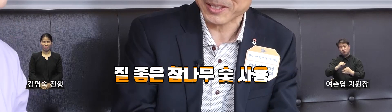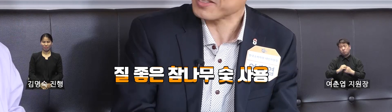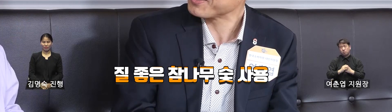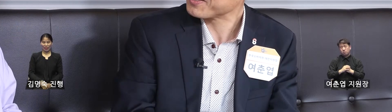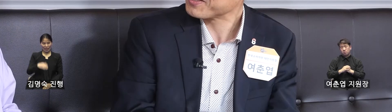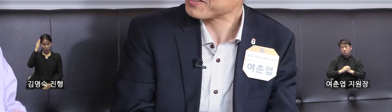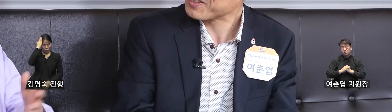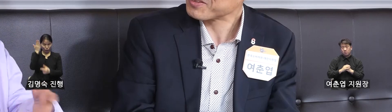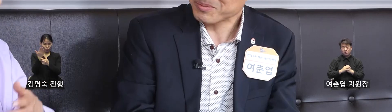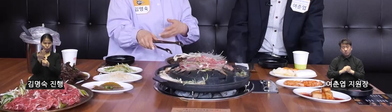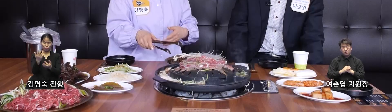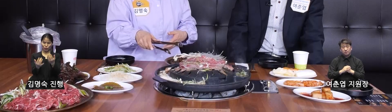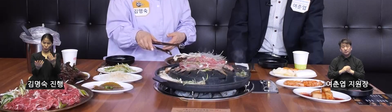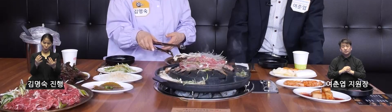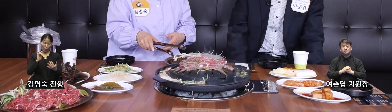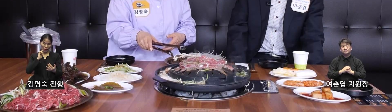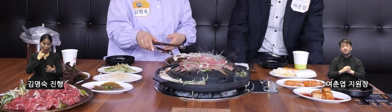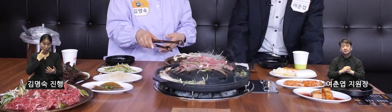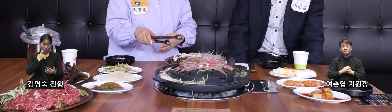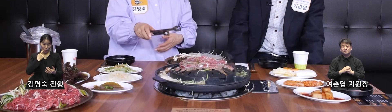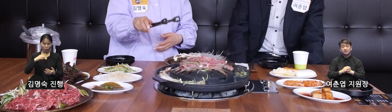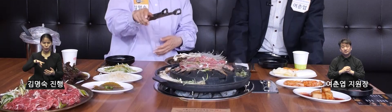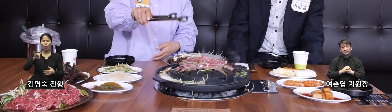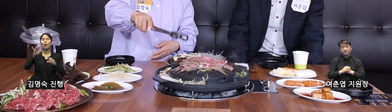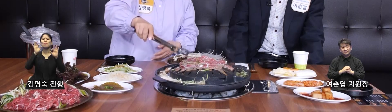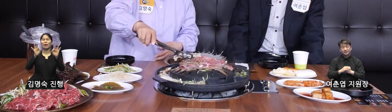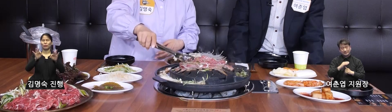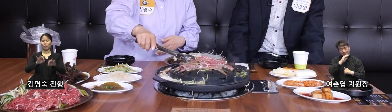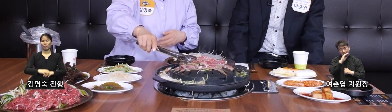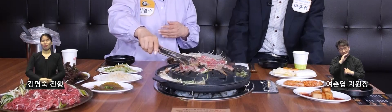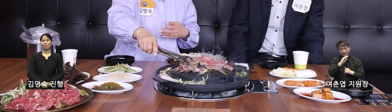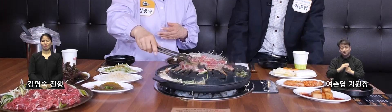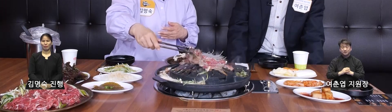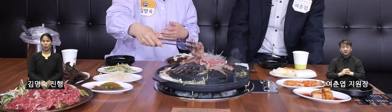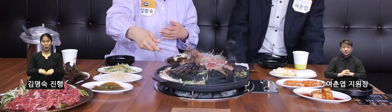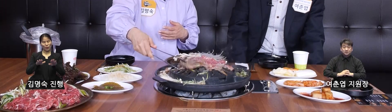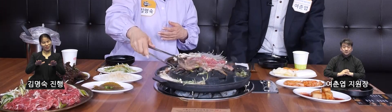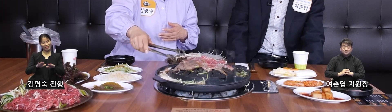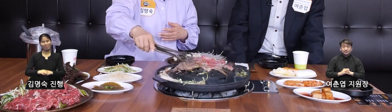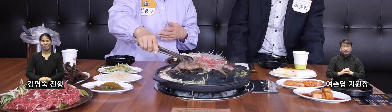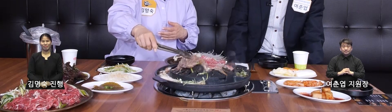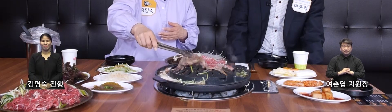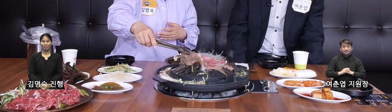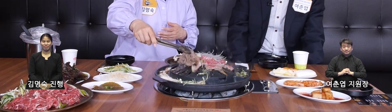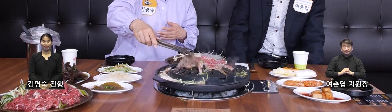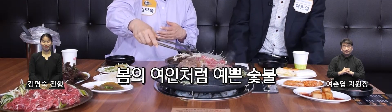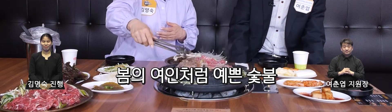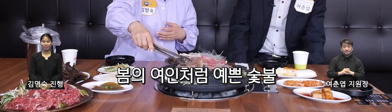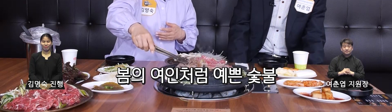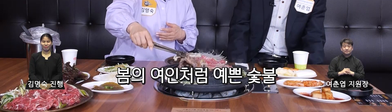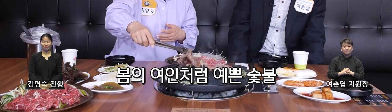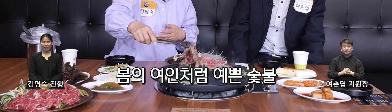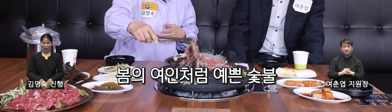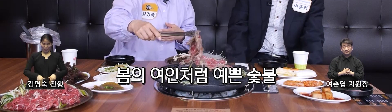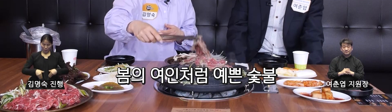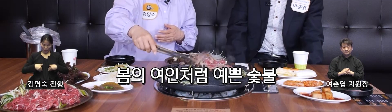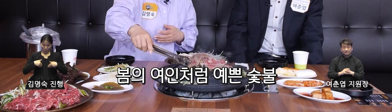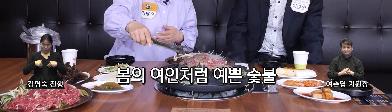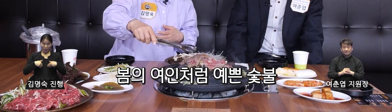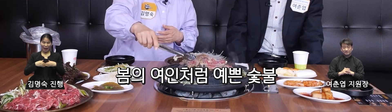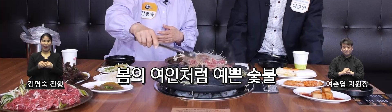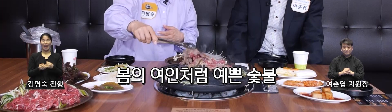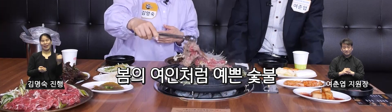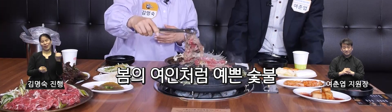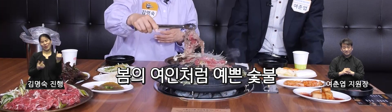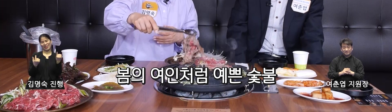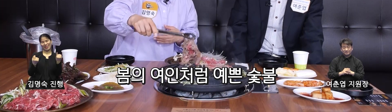그리고 또 숯불도 또 이렇게 이쁜 숯불은 또 처음 봤어요 제가. 네, 아, 오늘은 이 봄에 또 여인과